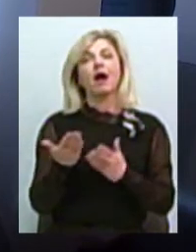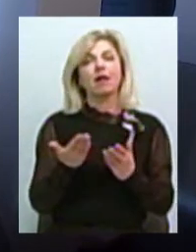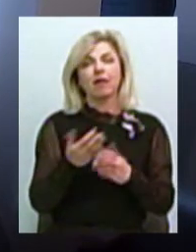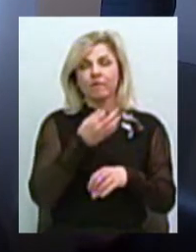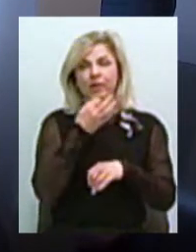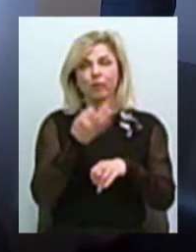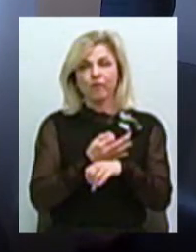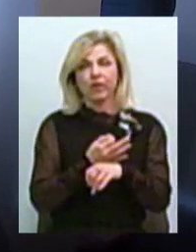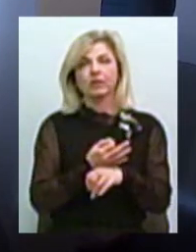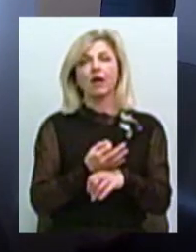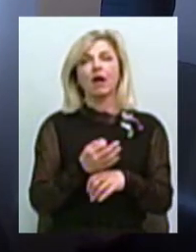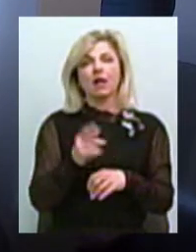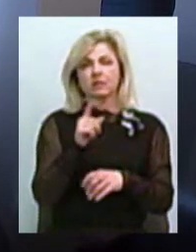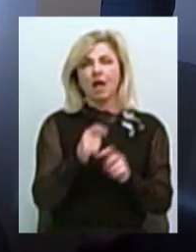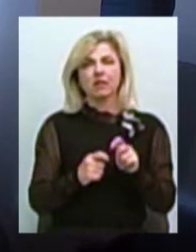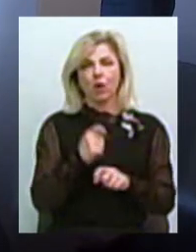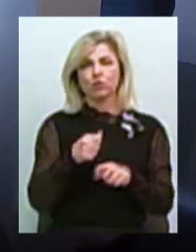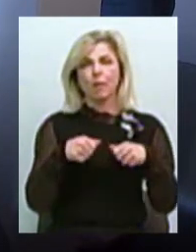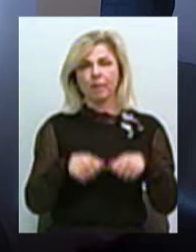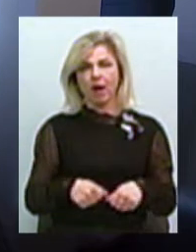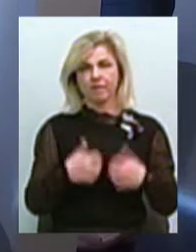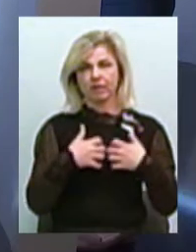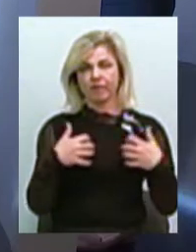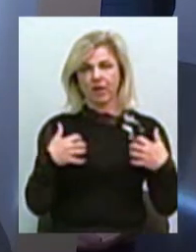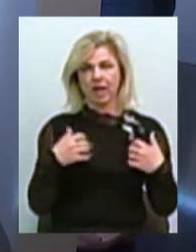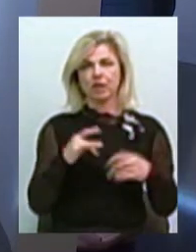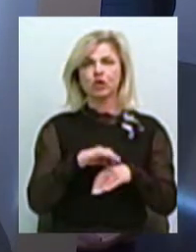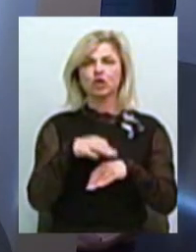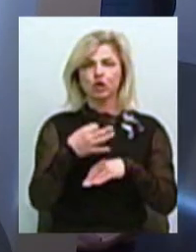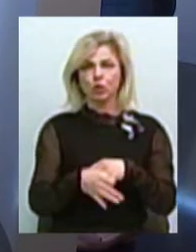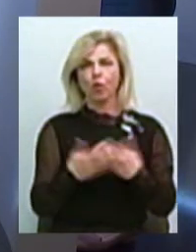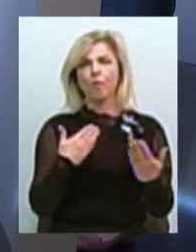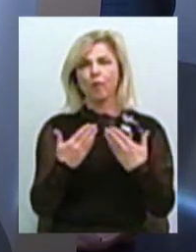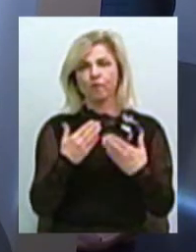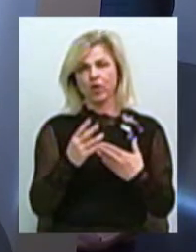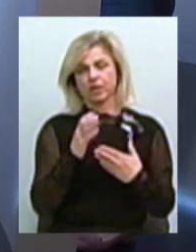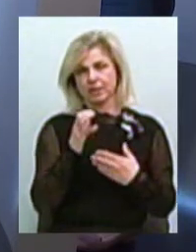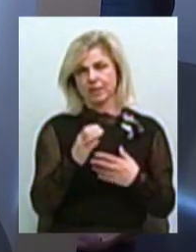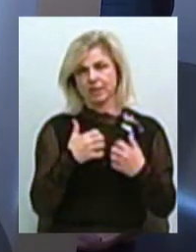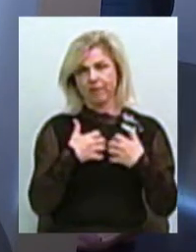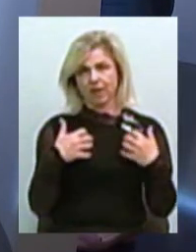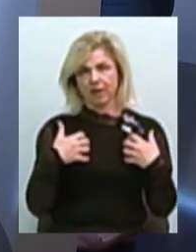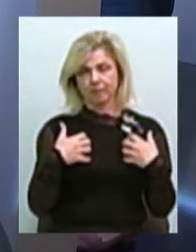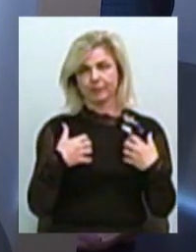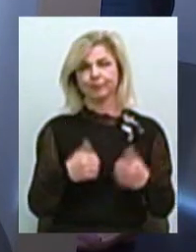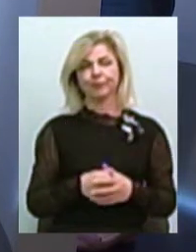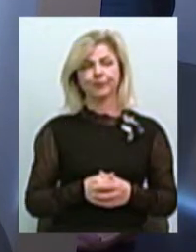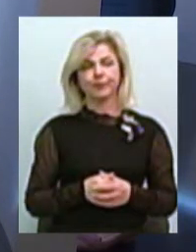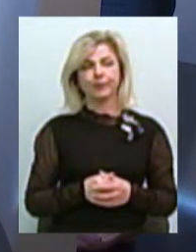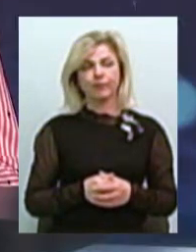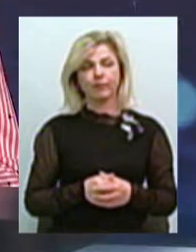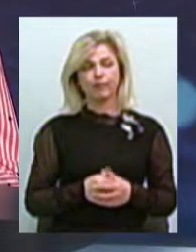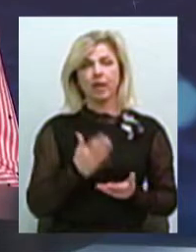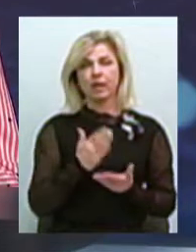відповідальність передбачена за порушення прав тварин і жорстоке поводження з тваринами? Єлизавета? Щодо жорстокого поводження з тваринами,